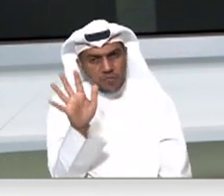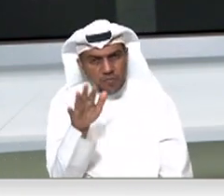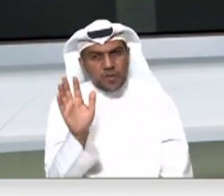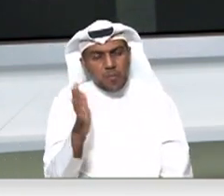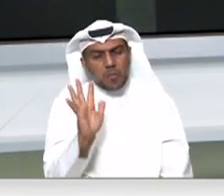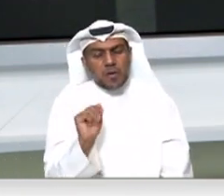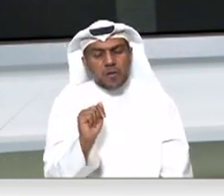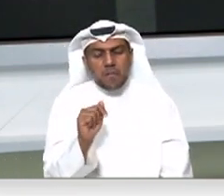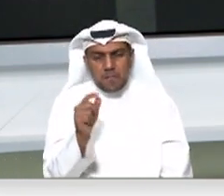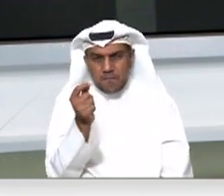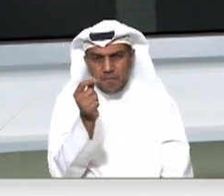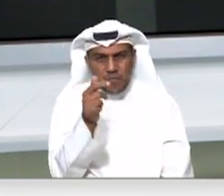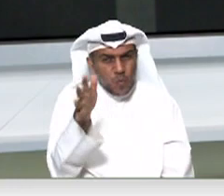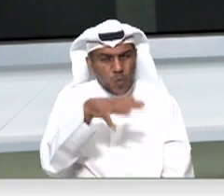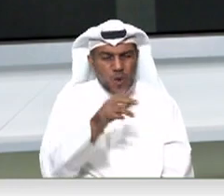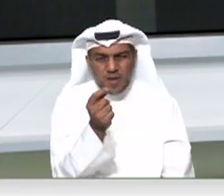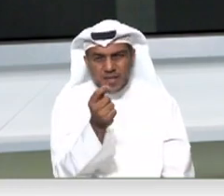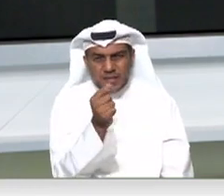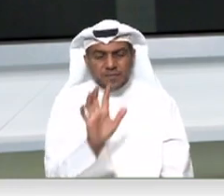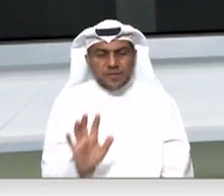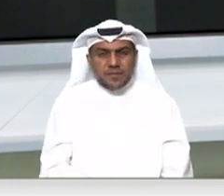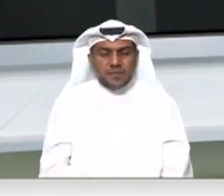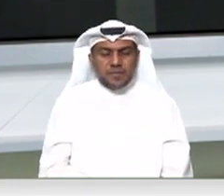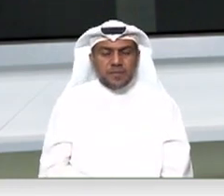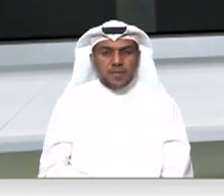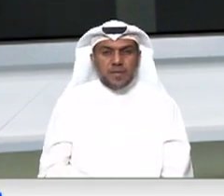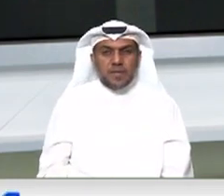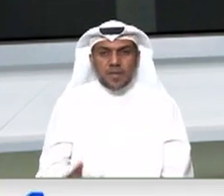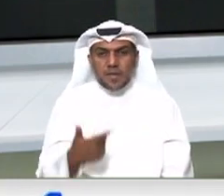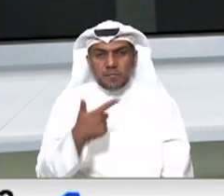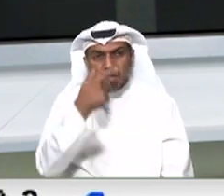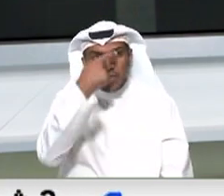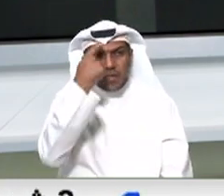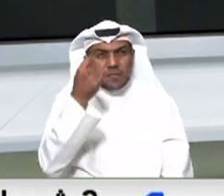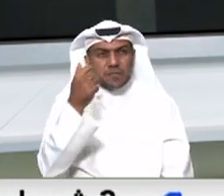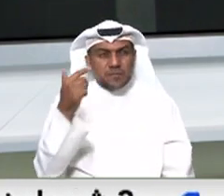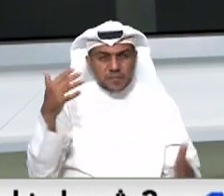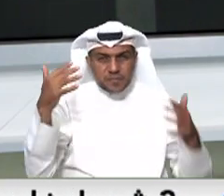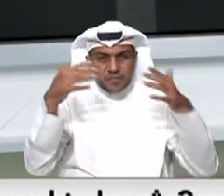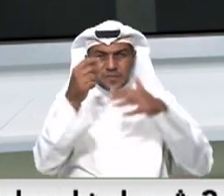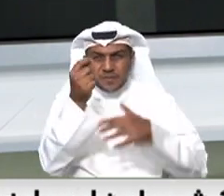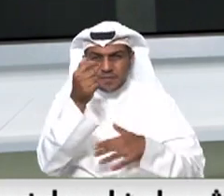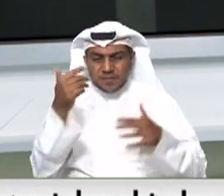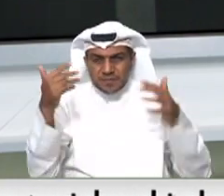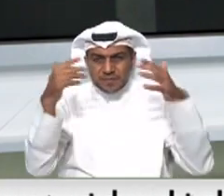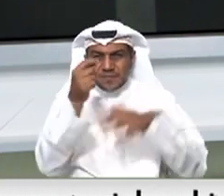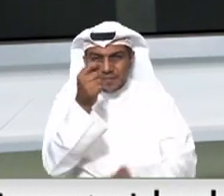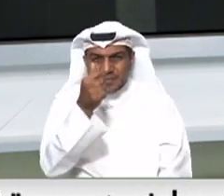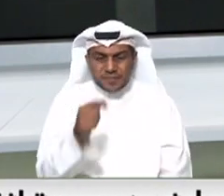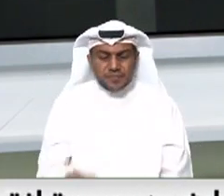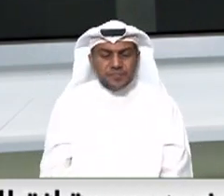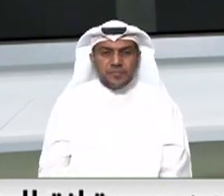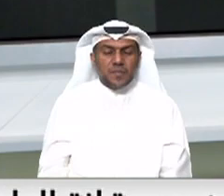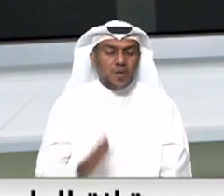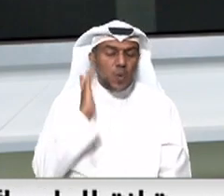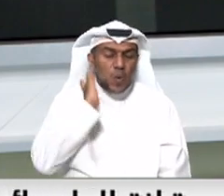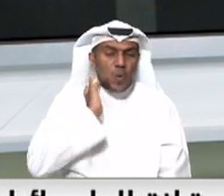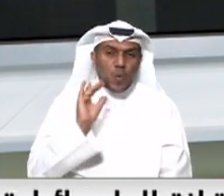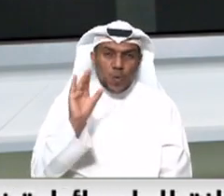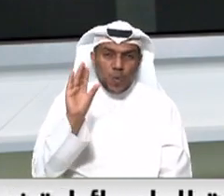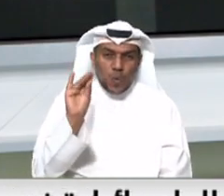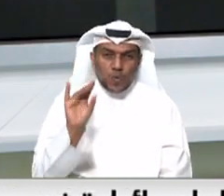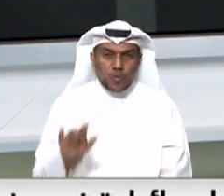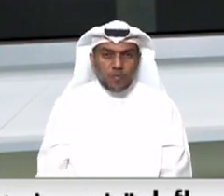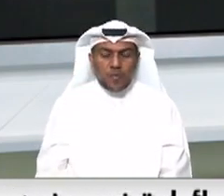في بعض المناطق لكن المناطق محدوده عبور السحب سيعود مجددا ما عوده الرياح الجنوبيه الشرقيه نتوقع ان ترتفع نسب الرطوبه باذن الله